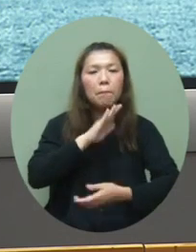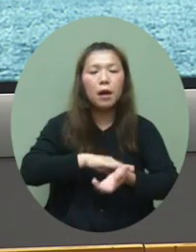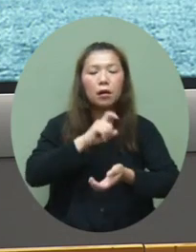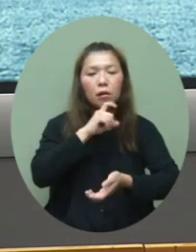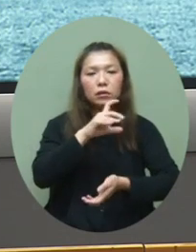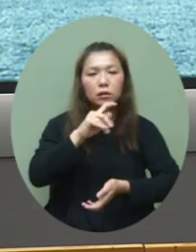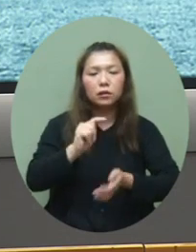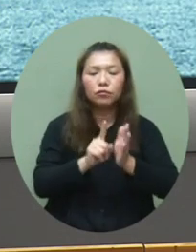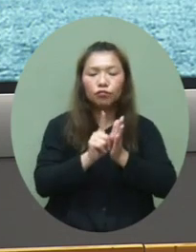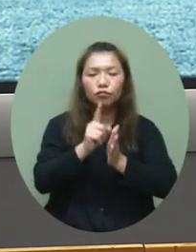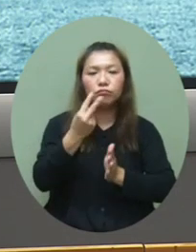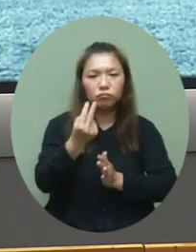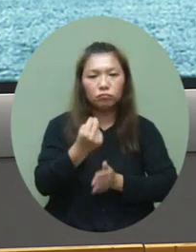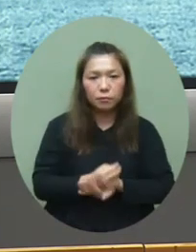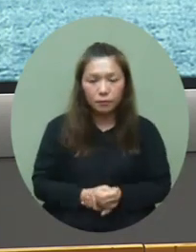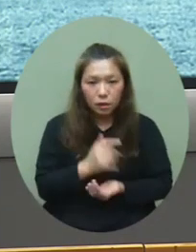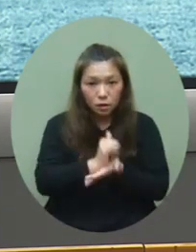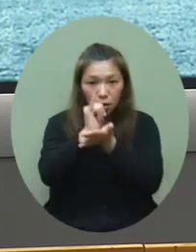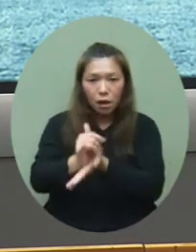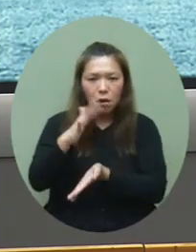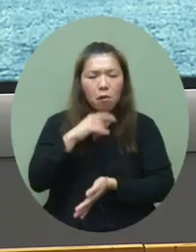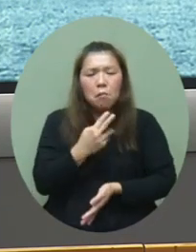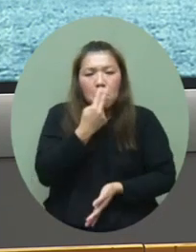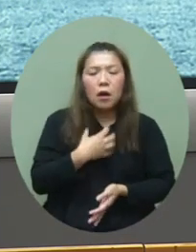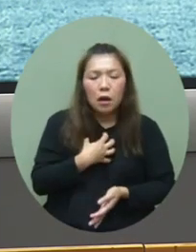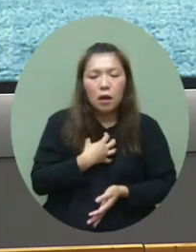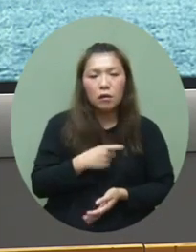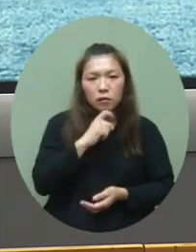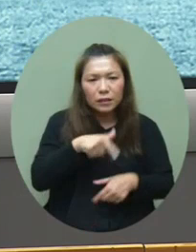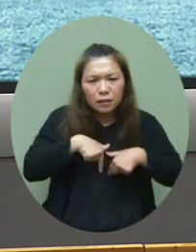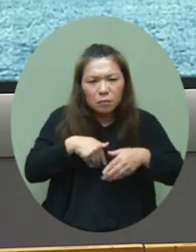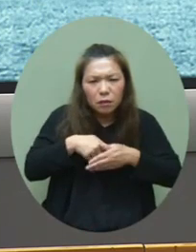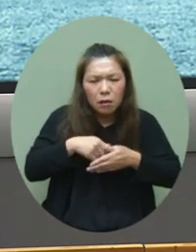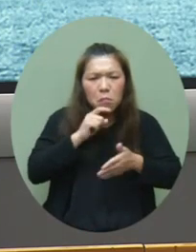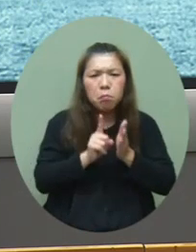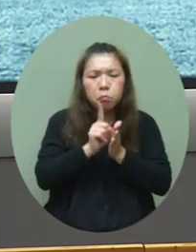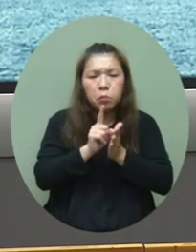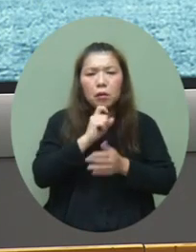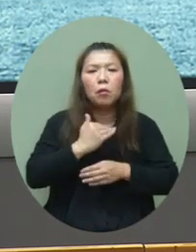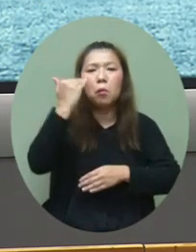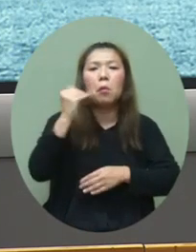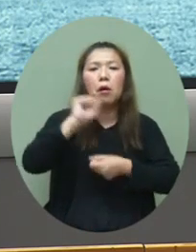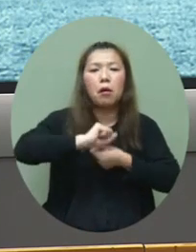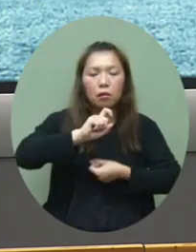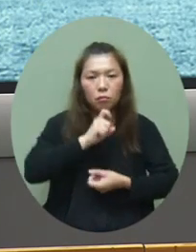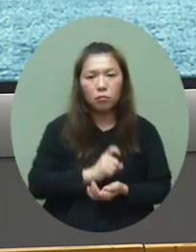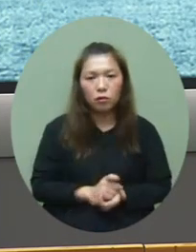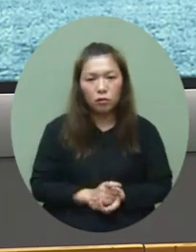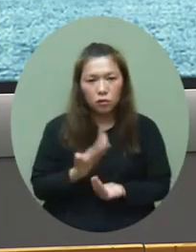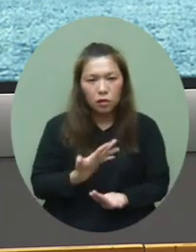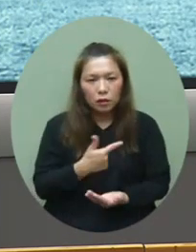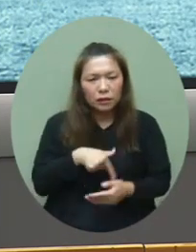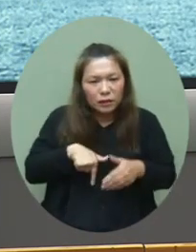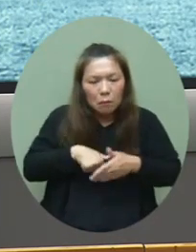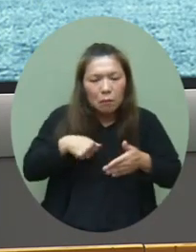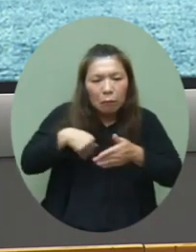嘅 ，CT value 20。咁啊入院之後氣促啦，亦都發覺佢心臟酵素有升高嘅。咁我哋都係以一個心肌